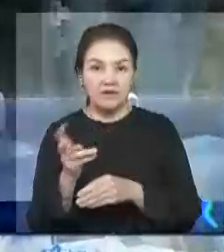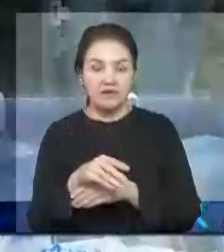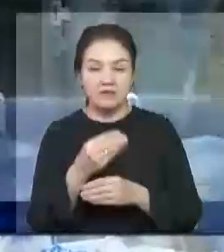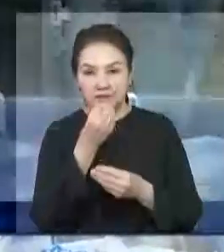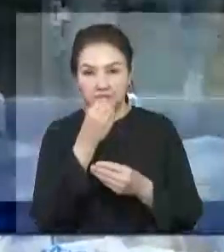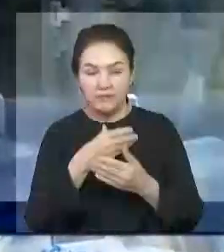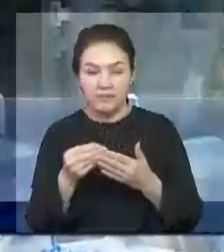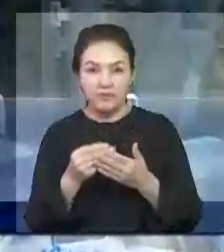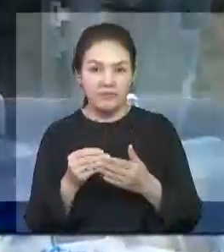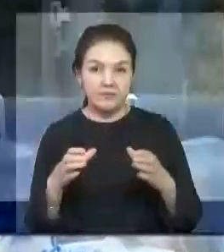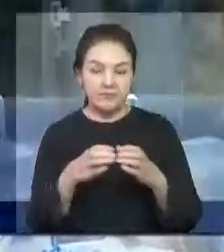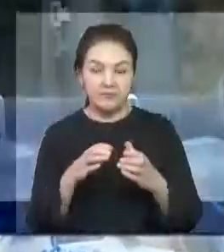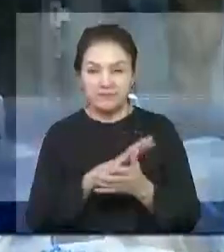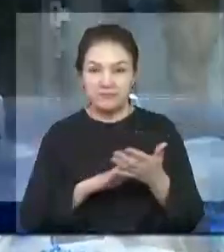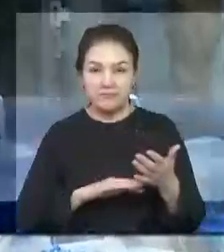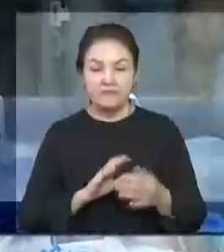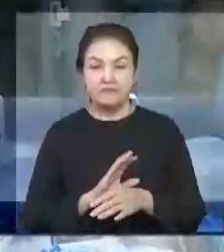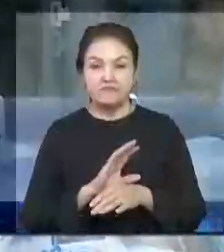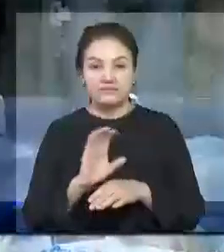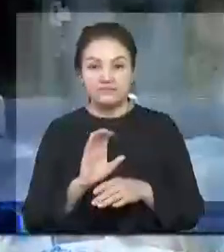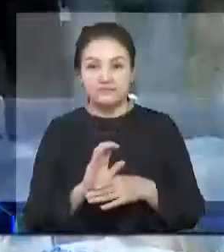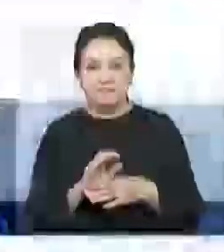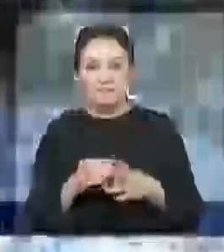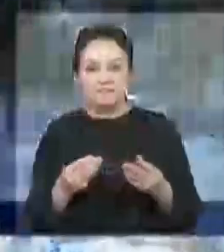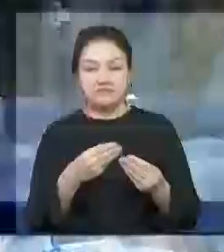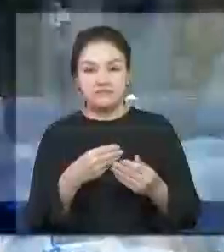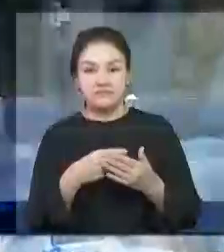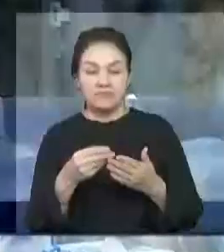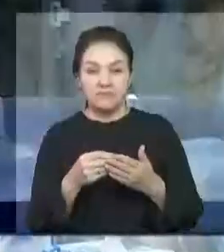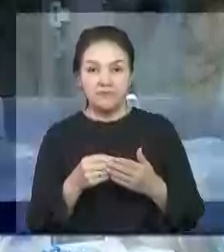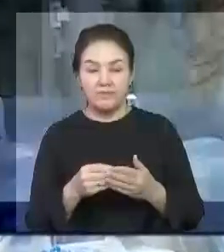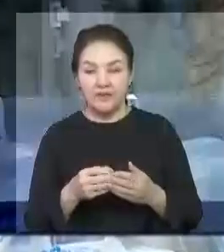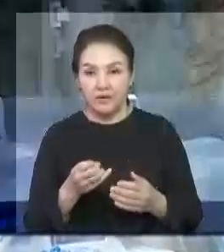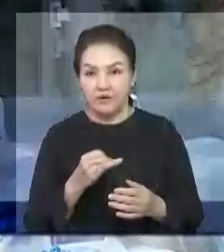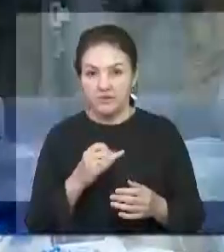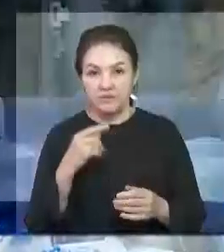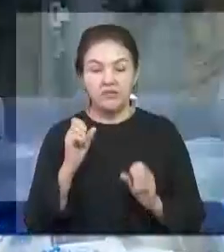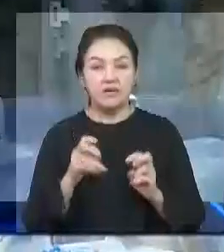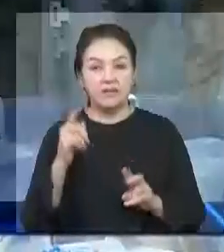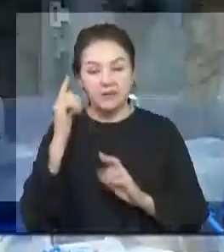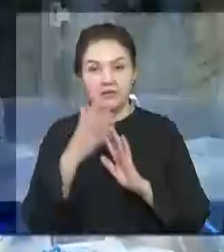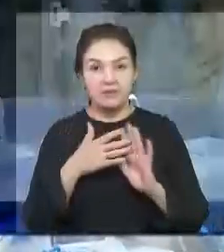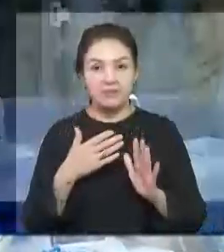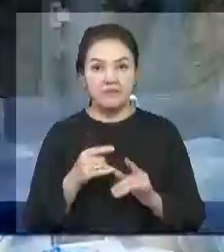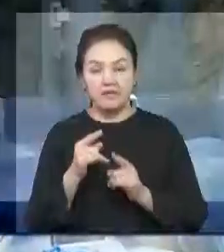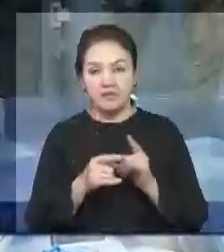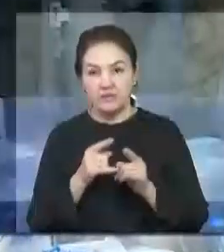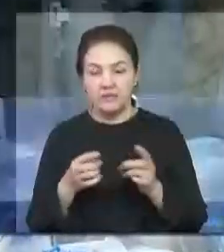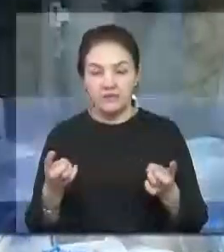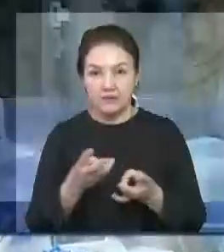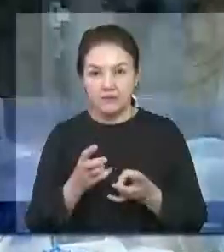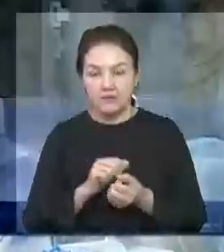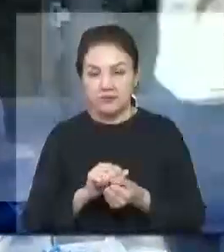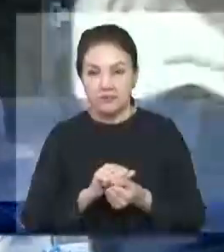Поэтому мы подали коллективную заявку на получение продуктов. Товары сейчас, как понимаете, все же сыро, мыть, стирать надо это